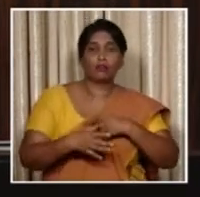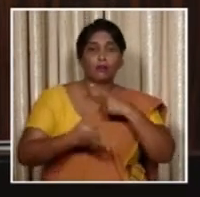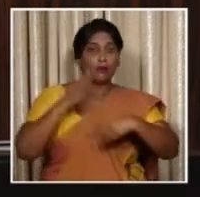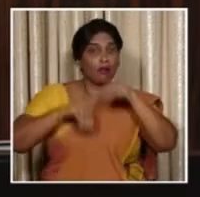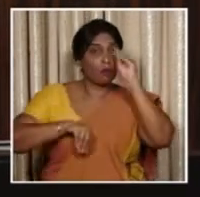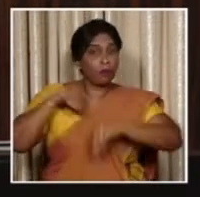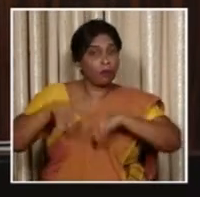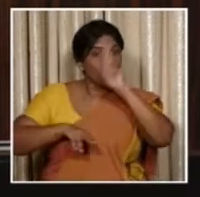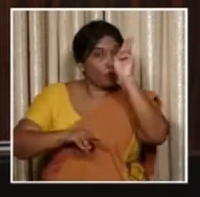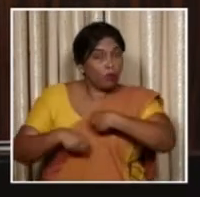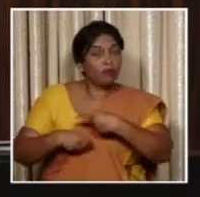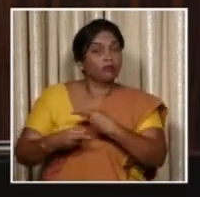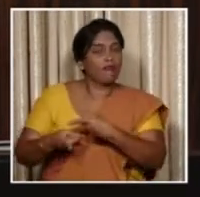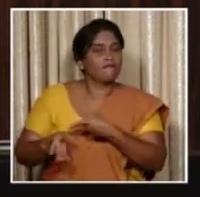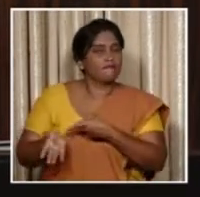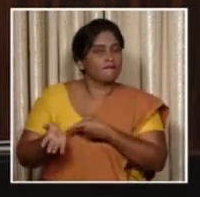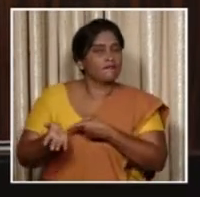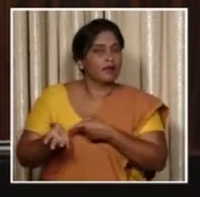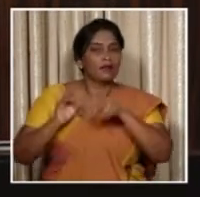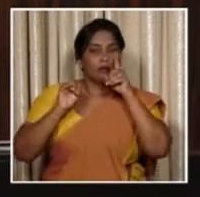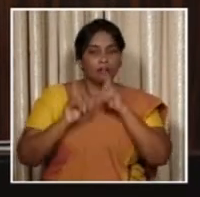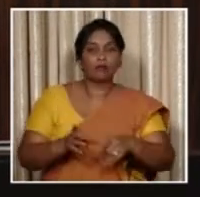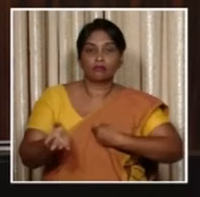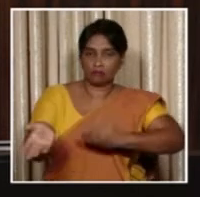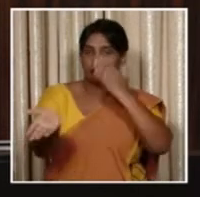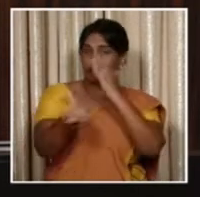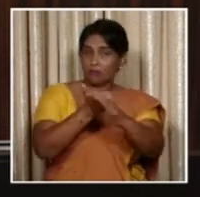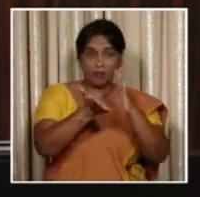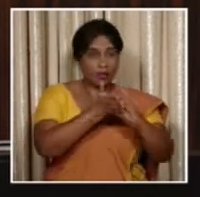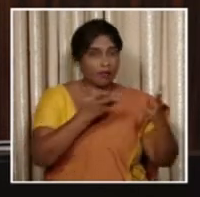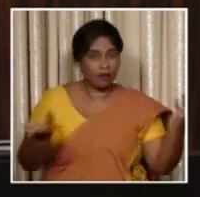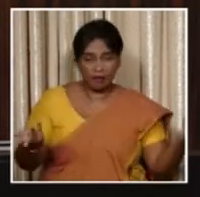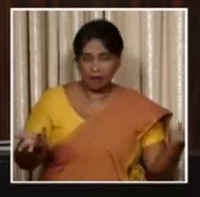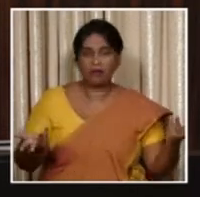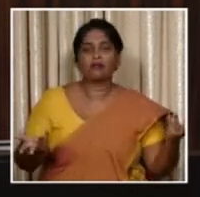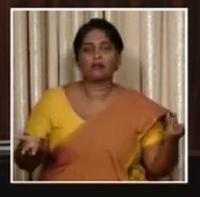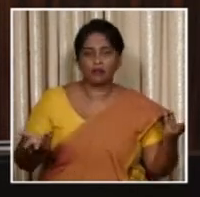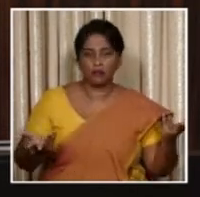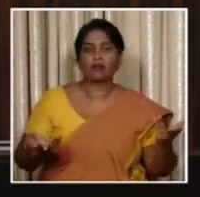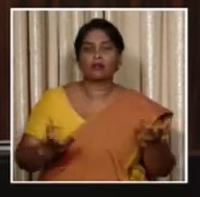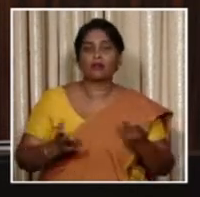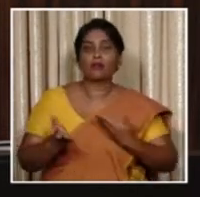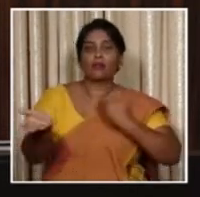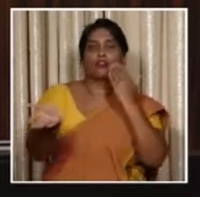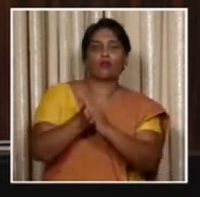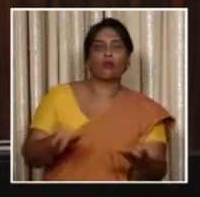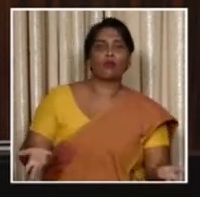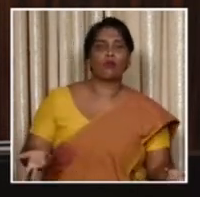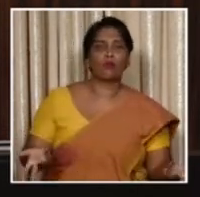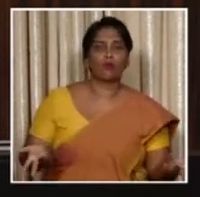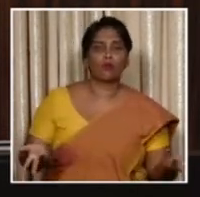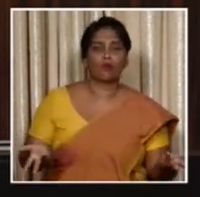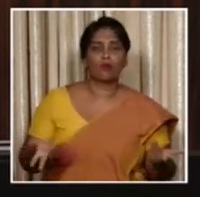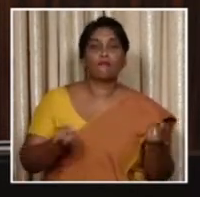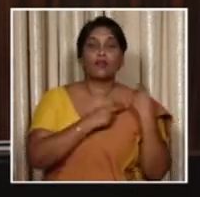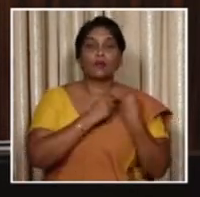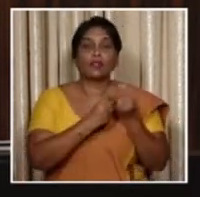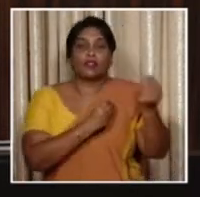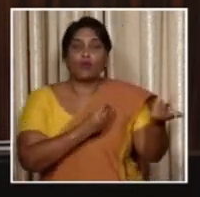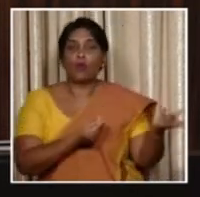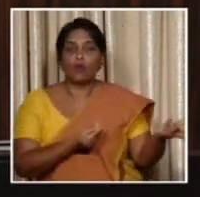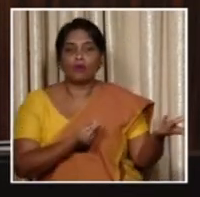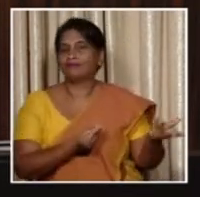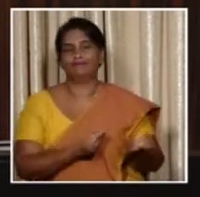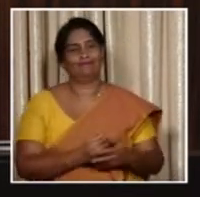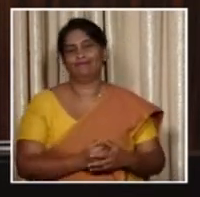තුල තිබෙනවා. ඒ අපි යුක්තියට කරන්නේ නැත්නම් කවුද ඉටු කරන්නේ? කාර්ය දෙක බාර දෙන්නේ